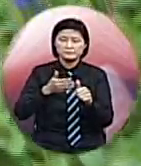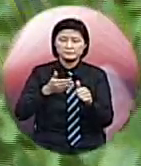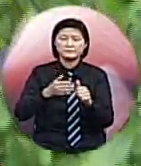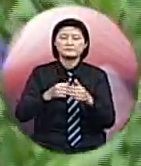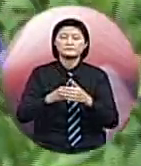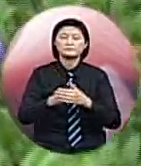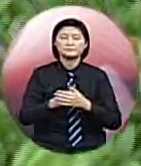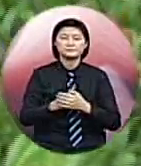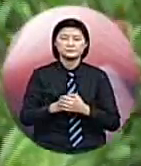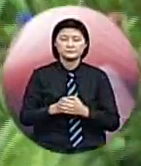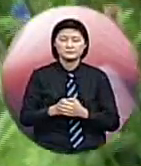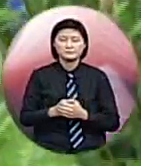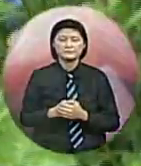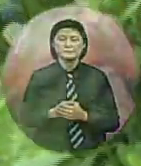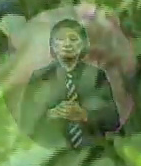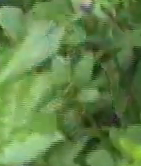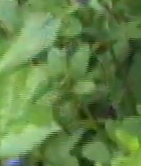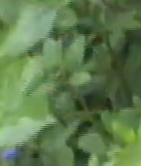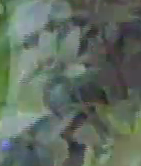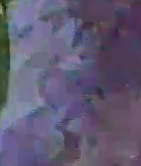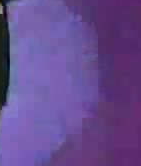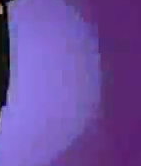없으려빕니다.